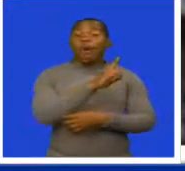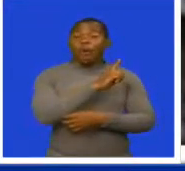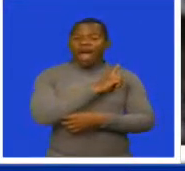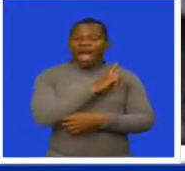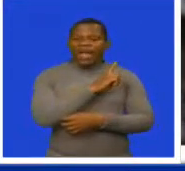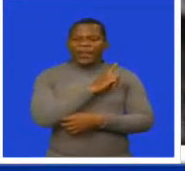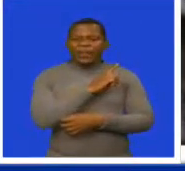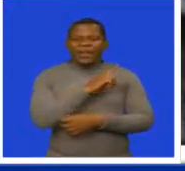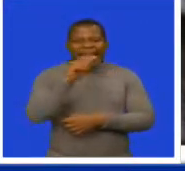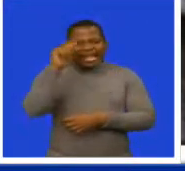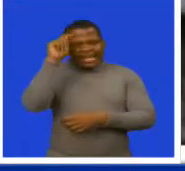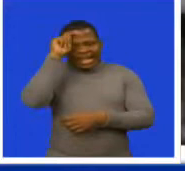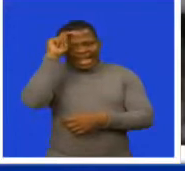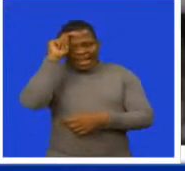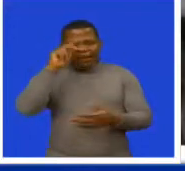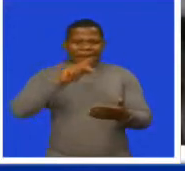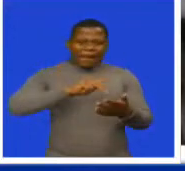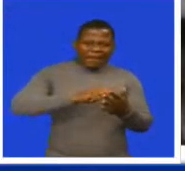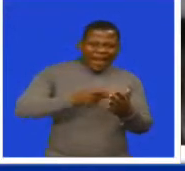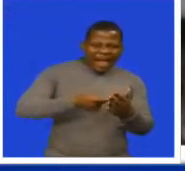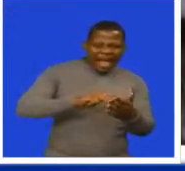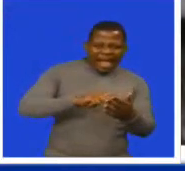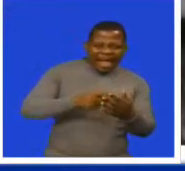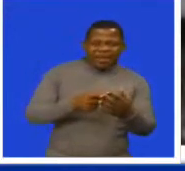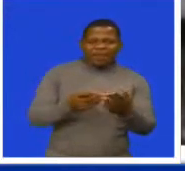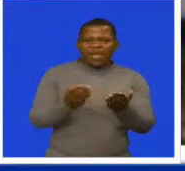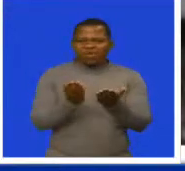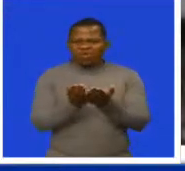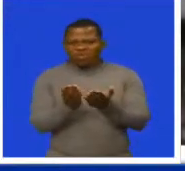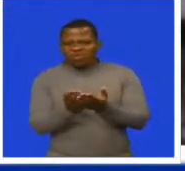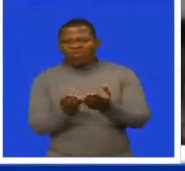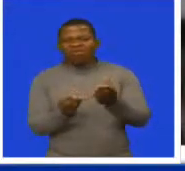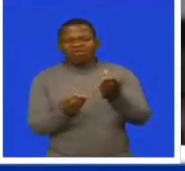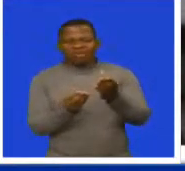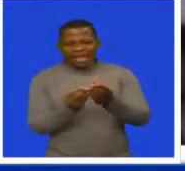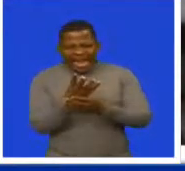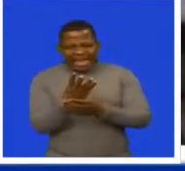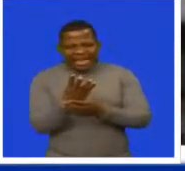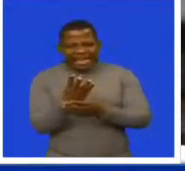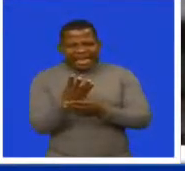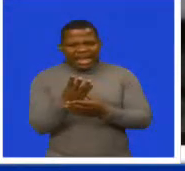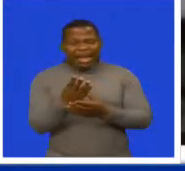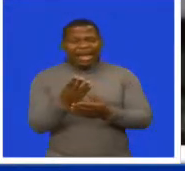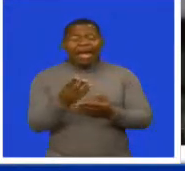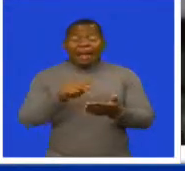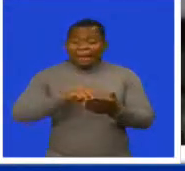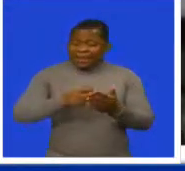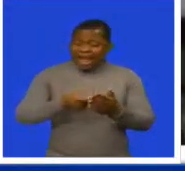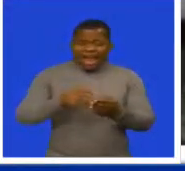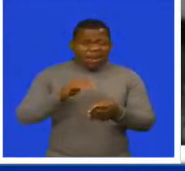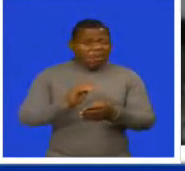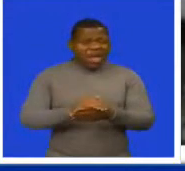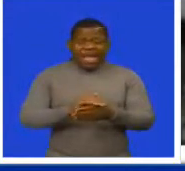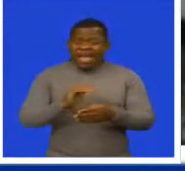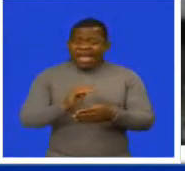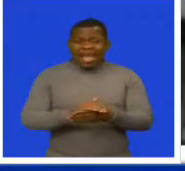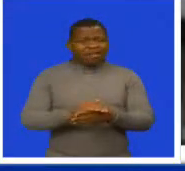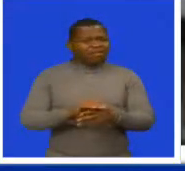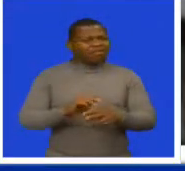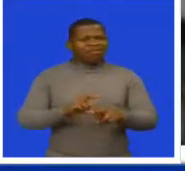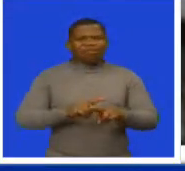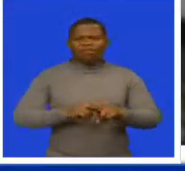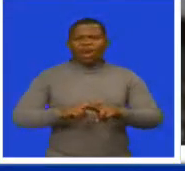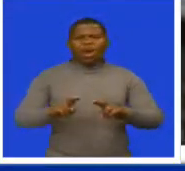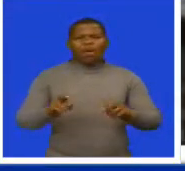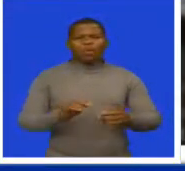futhi ukuthi letikolo atifanani. Kukhona letitawulunga nemalungiselelo lakhona